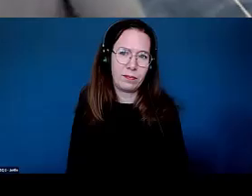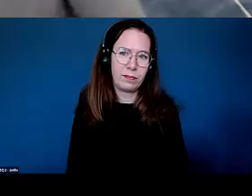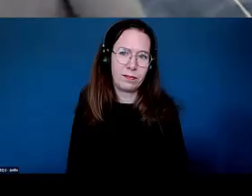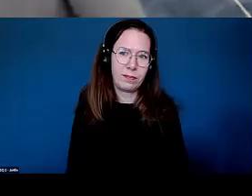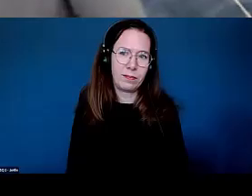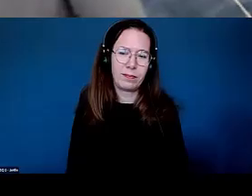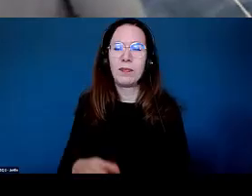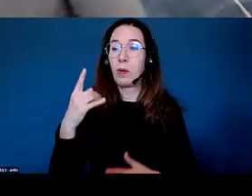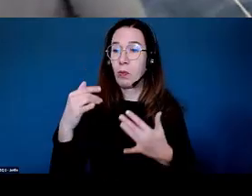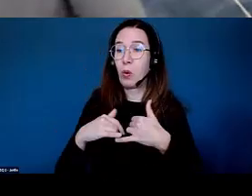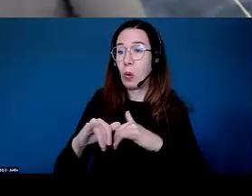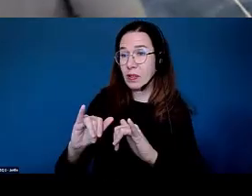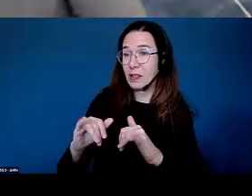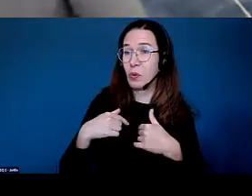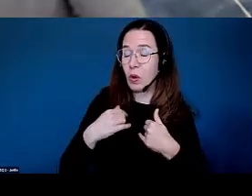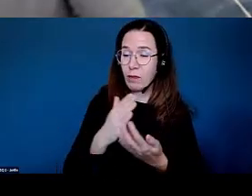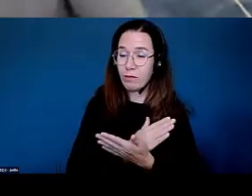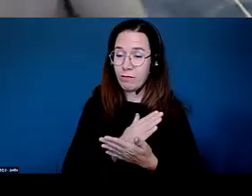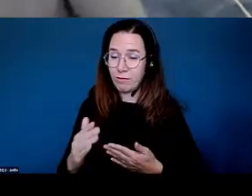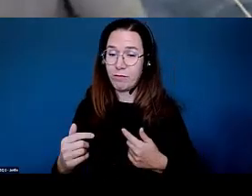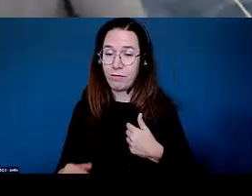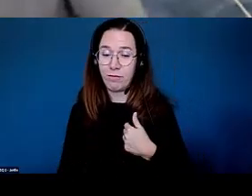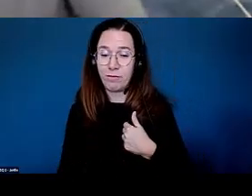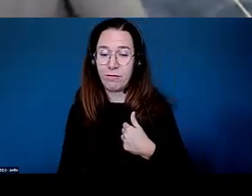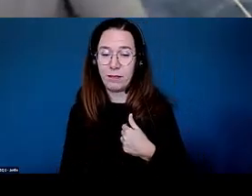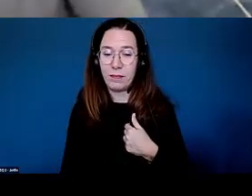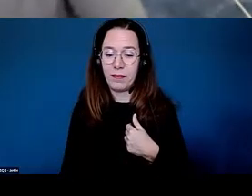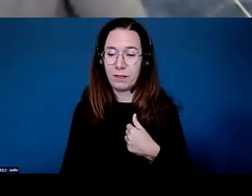pour continuer dans le même sens,